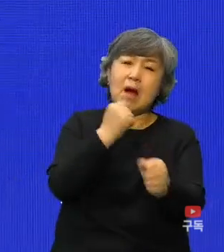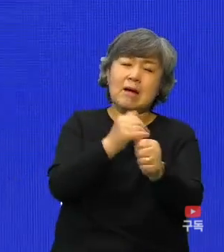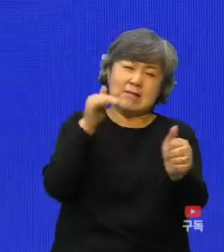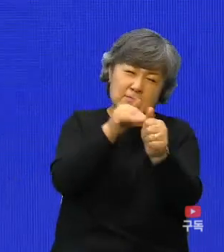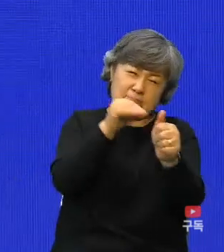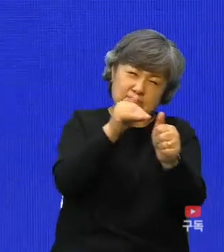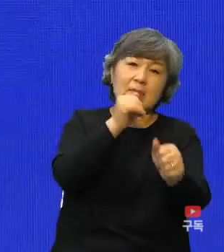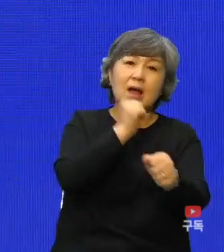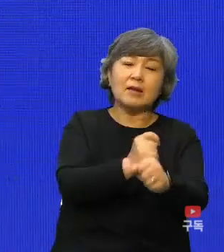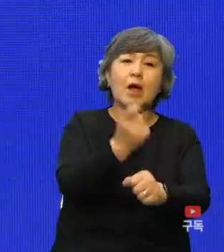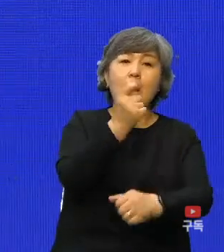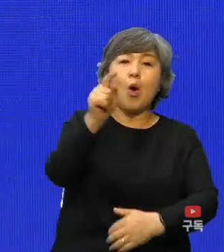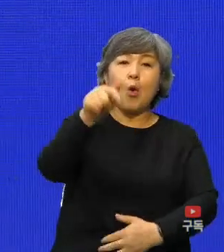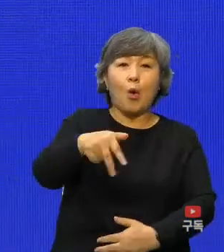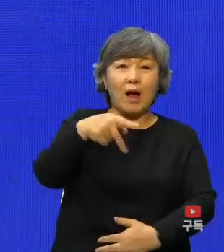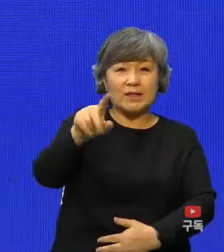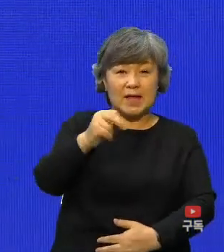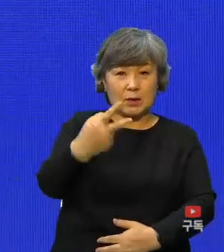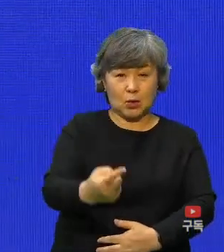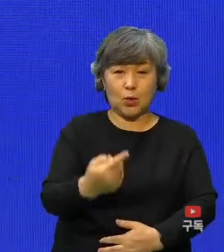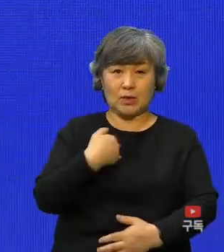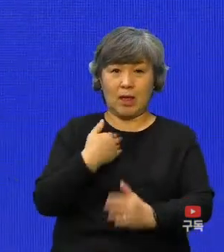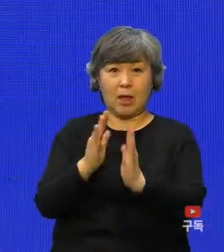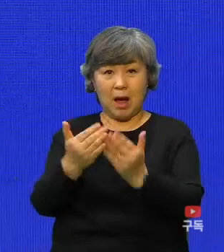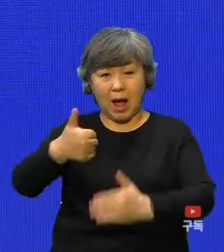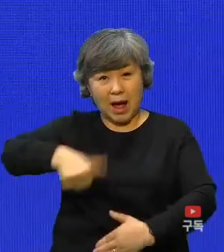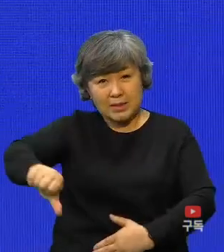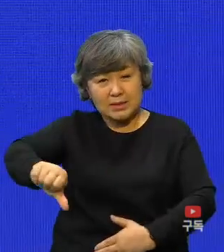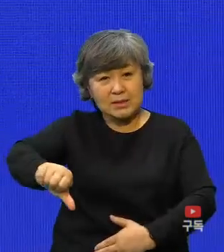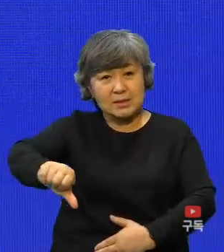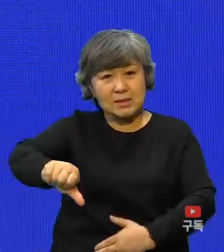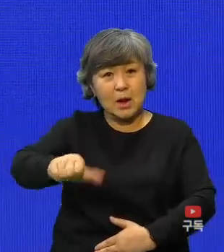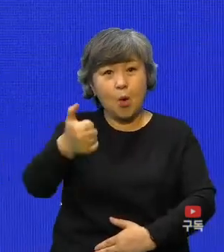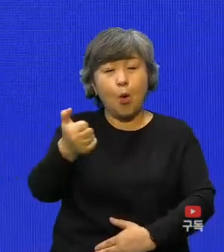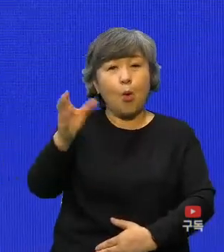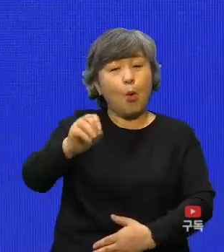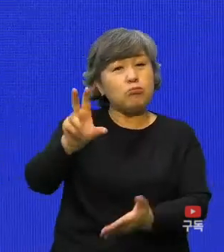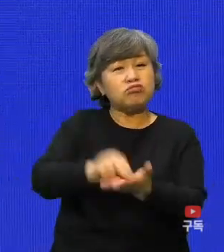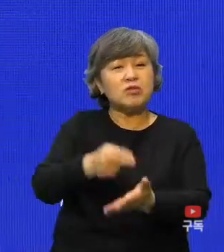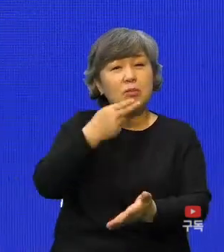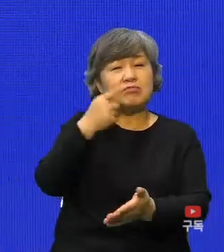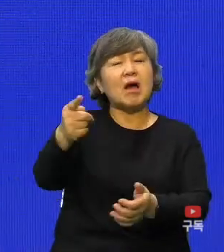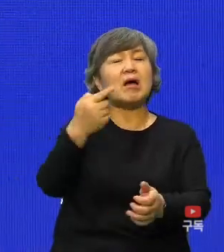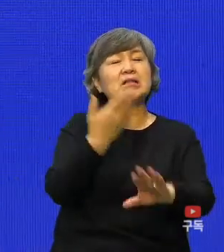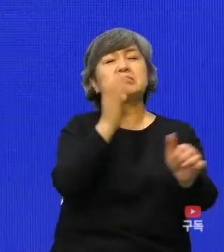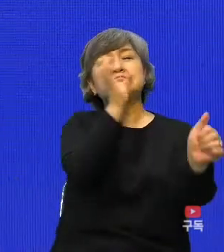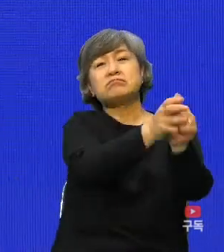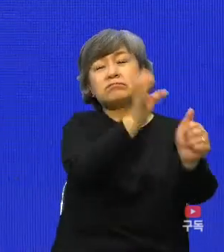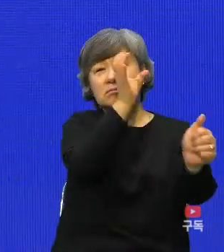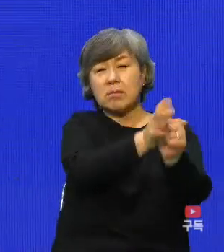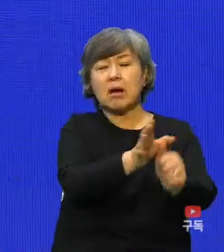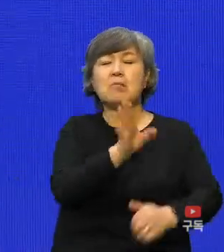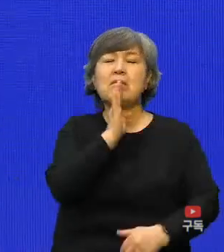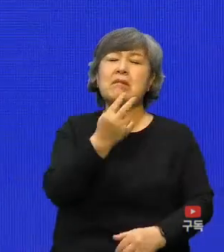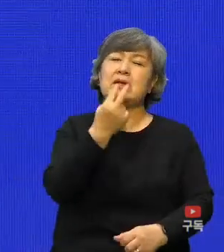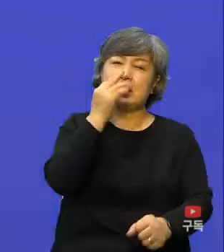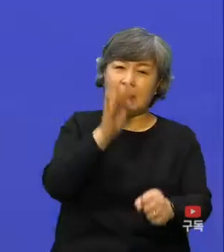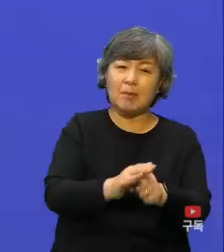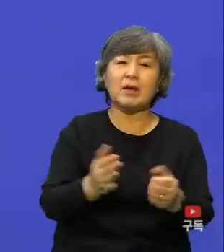공격하던 곽상도 의원이 자기 아들 50억은 문제없다며 남탓을 하고 있으니 기가 막힐